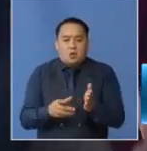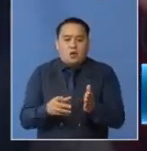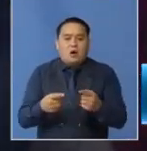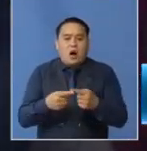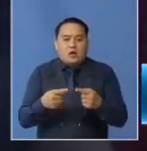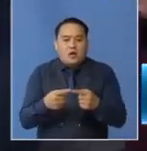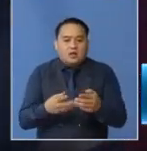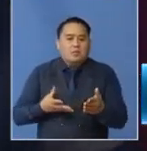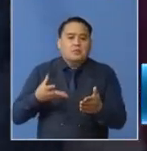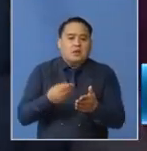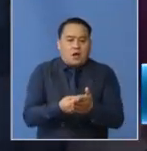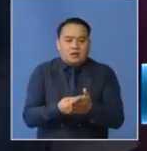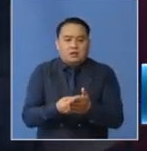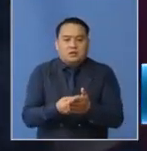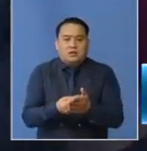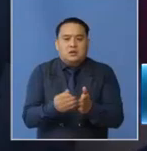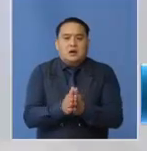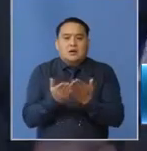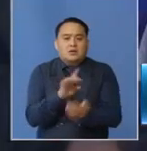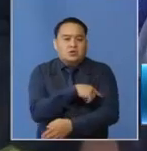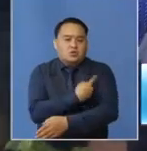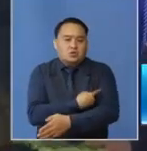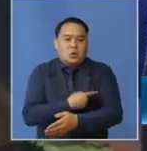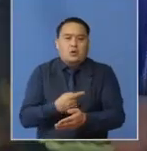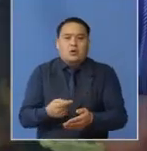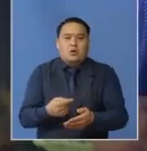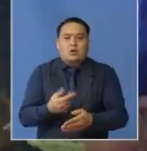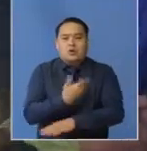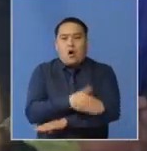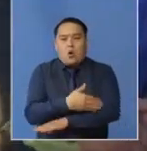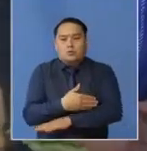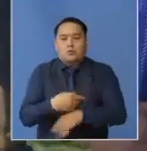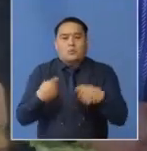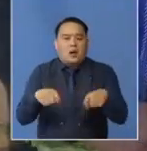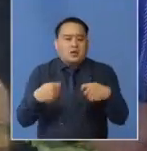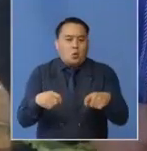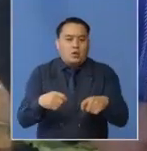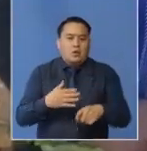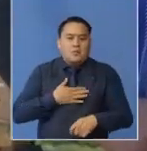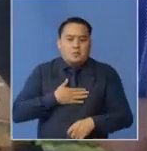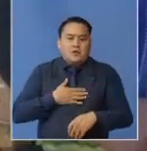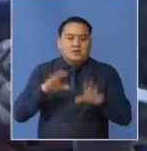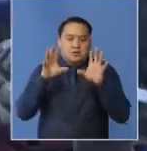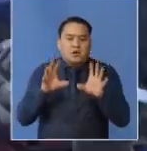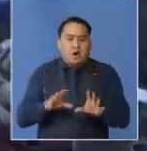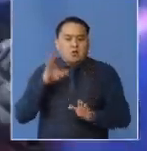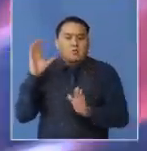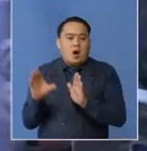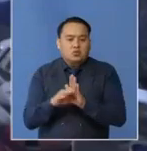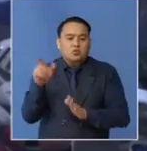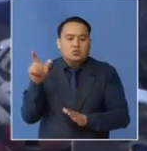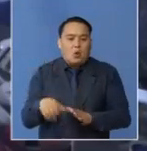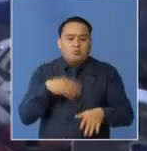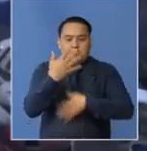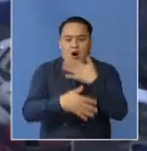часаем, санитарные книжки, лармус, бар. Земли торгуют, законопослушники страдают. Вот такой вот бардак